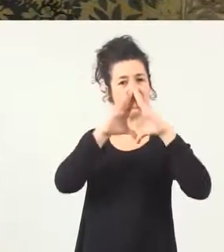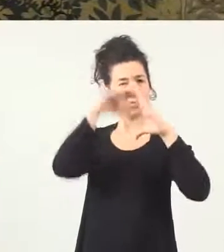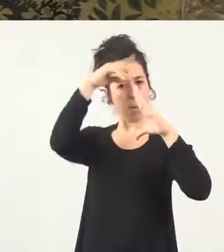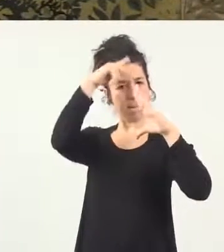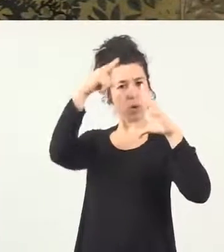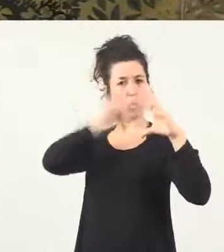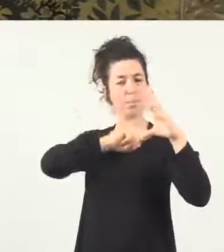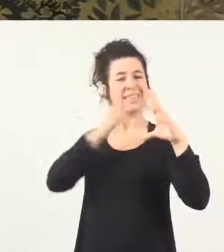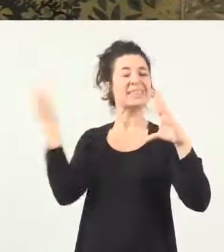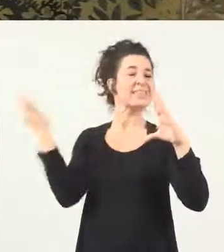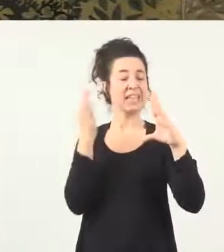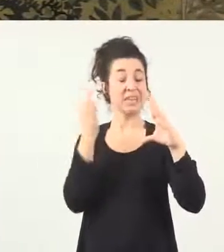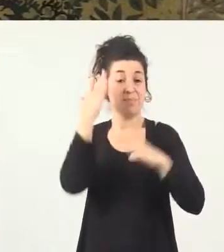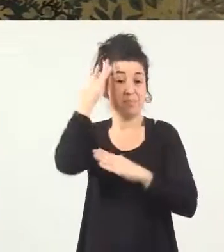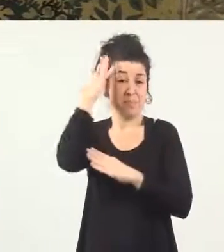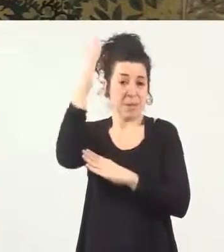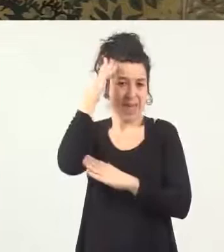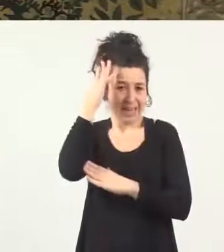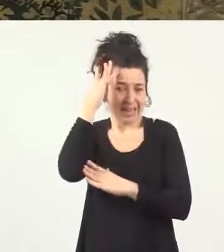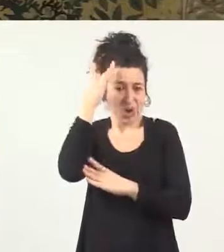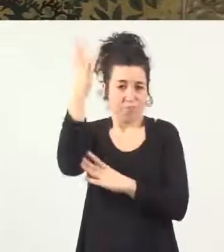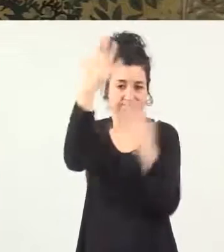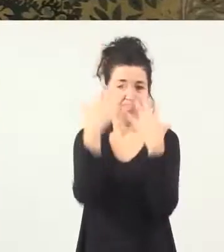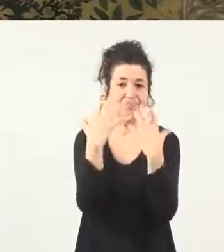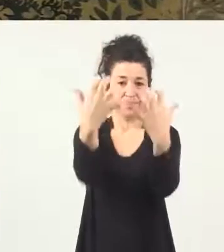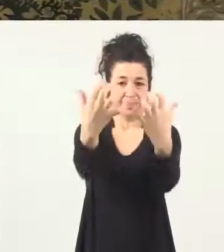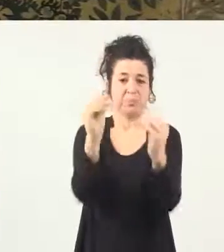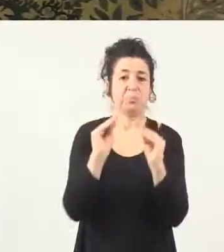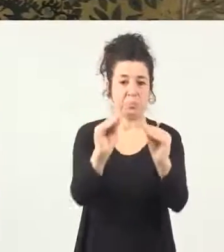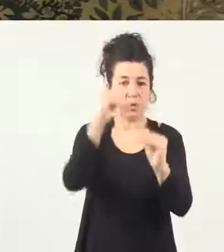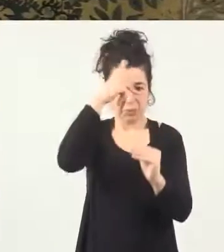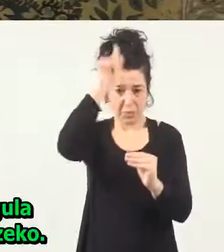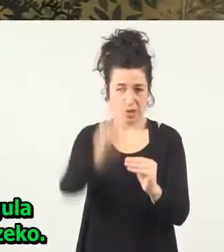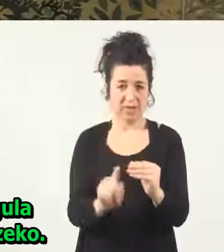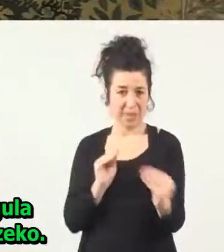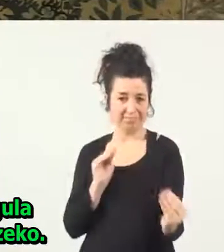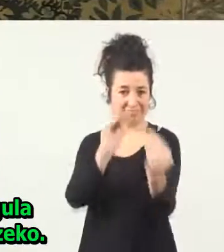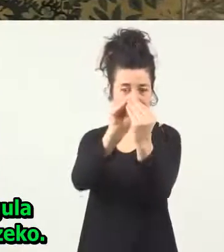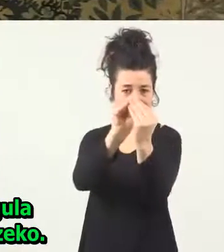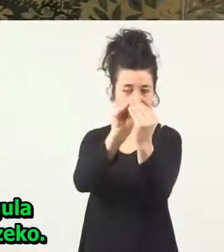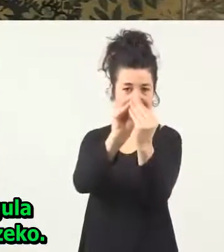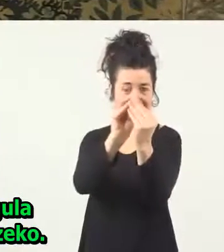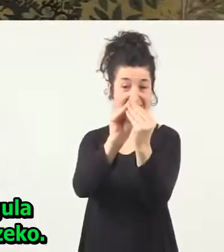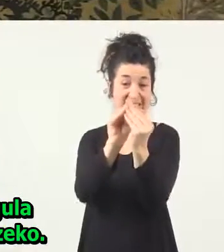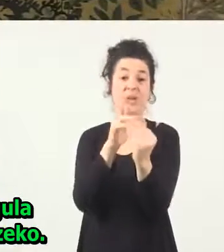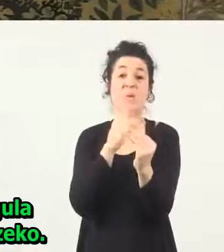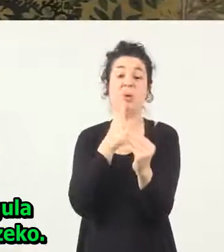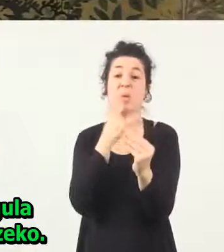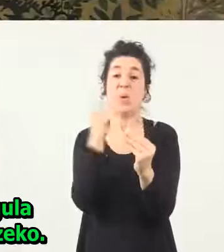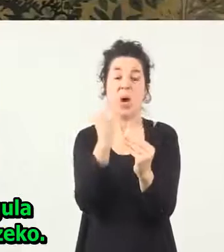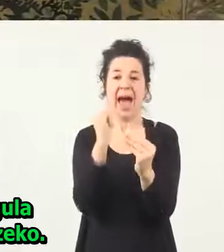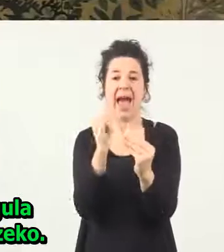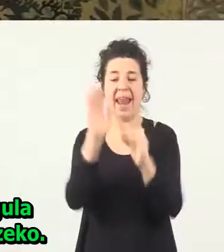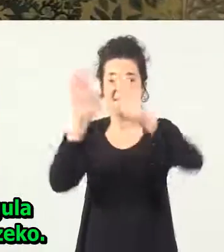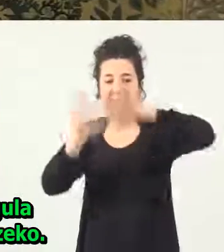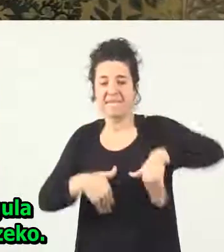eta suposatzen dut, aipatzen ditudanean nire kezkak, zuenak ere izango direla, orduan, espero dut gero tartetxo bat eukingo dugula